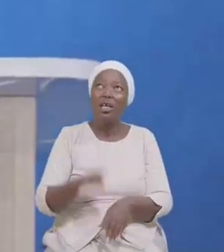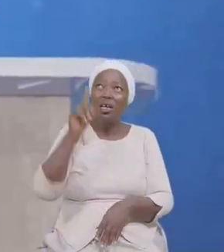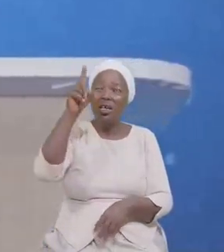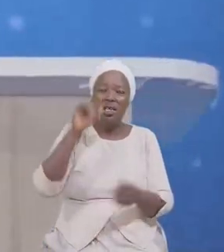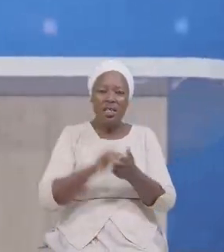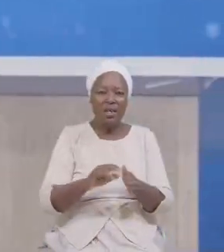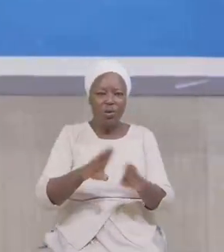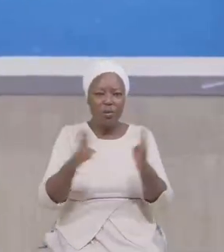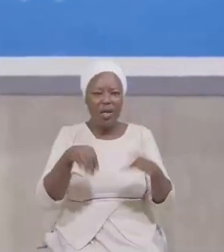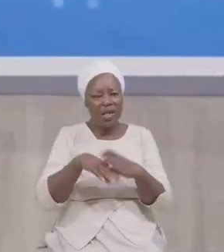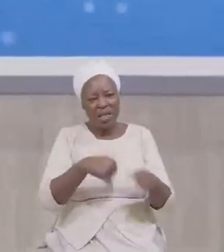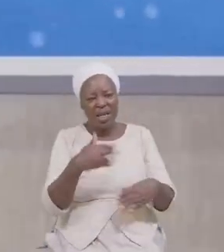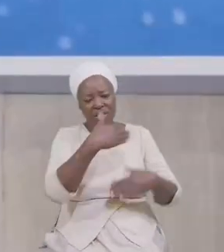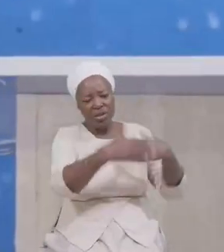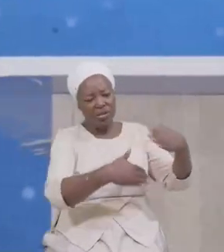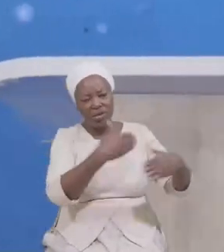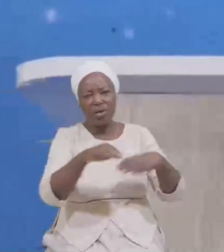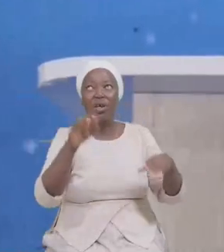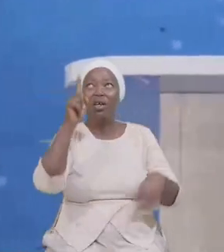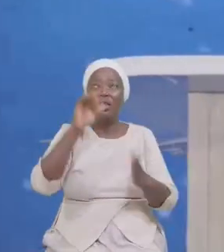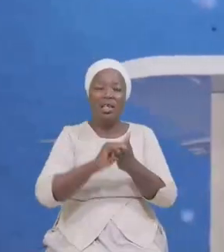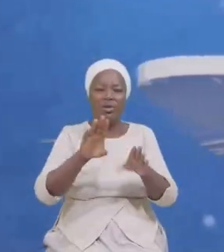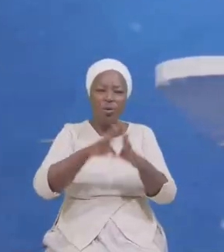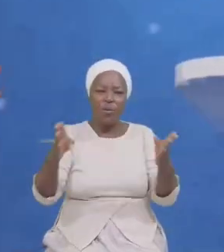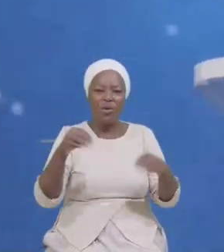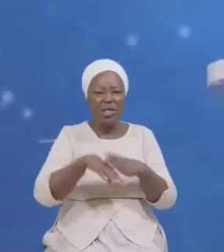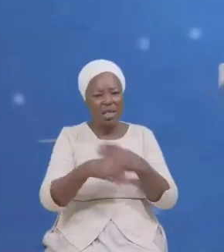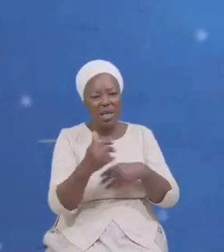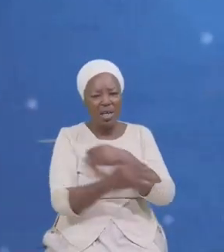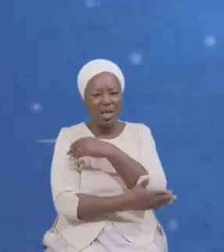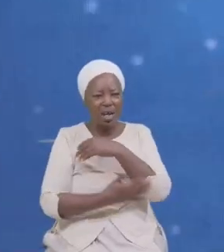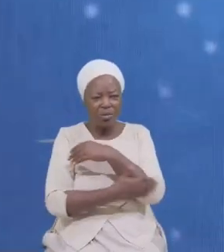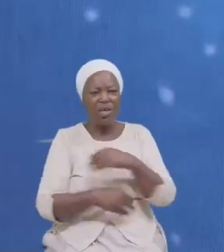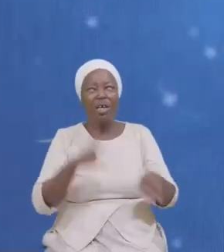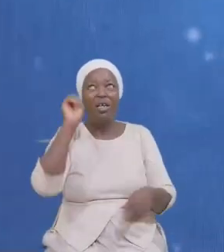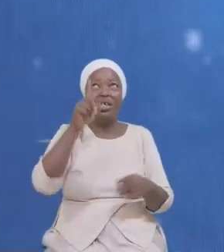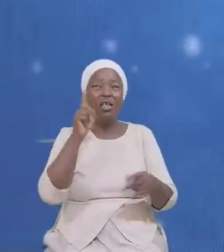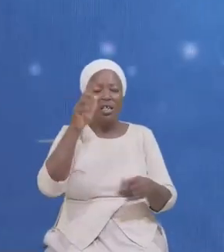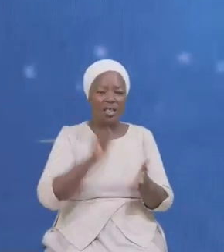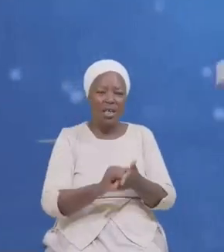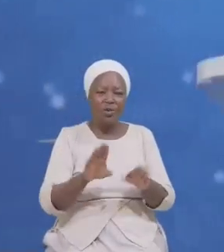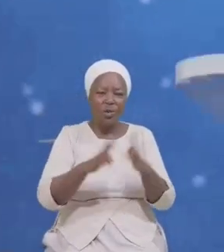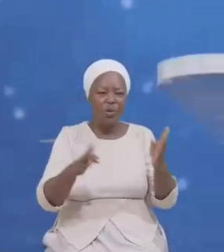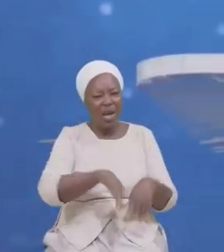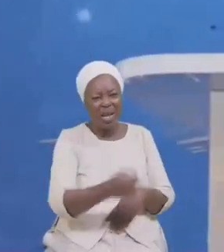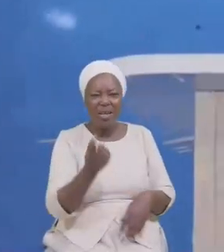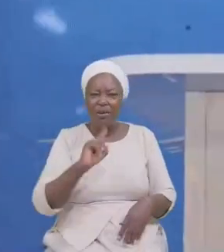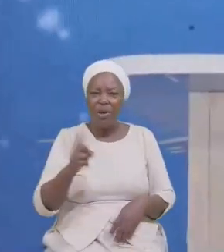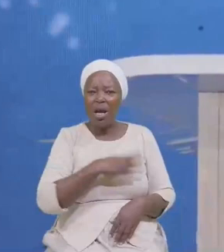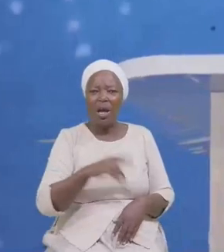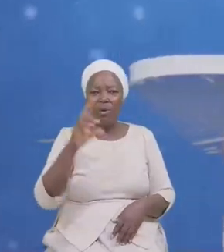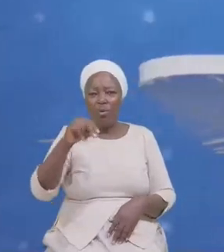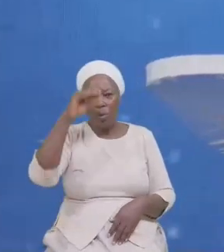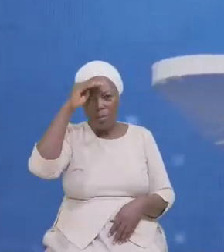toute génération, celui qui ouvre dans chaque pays, celui qui ouvre n'importe où et